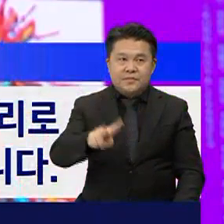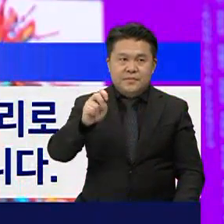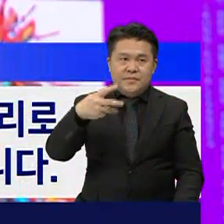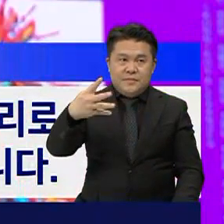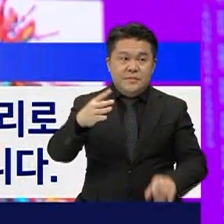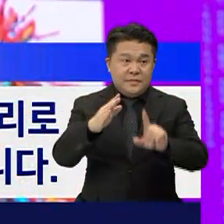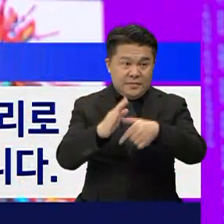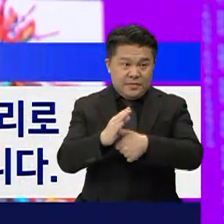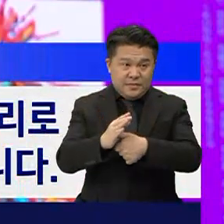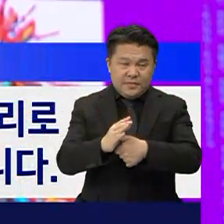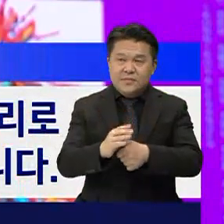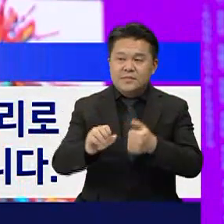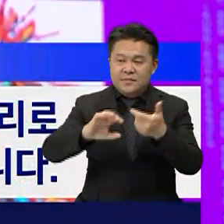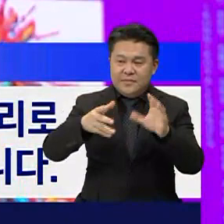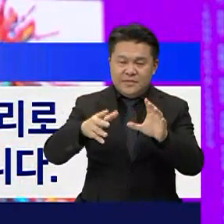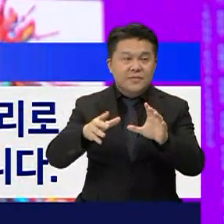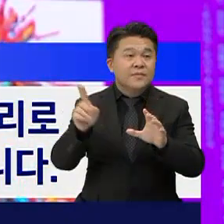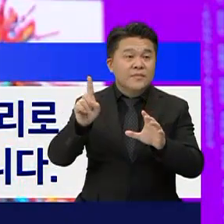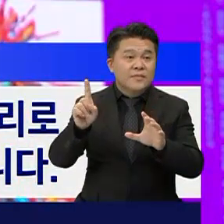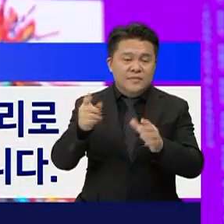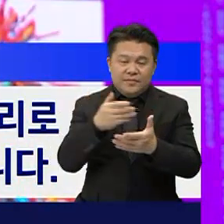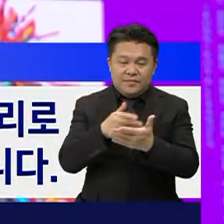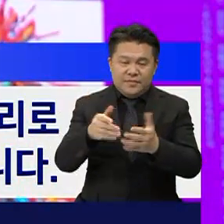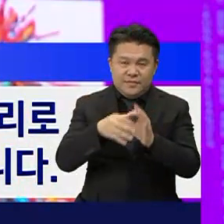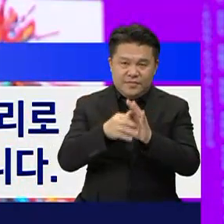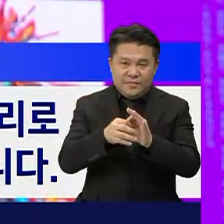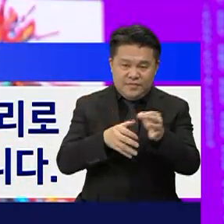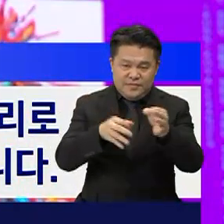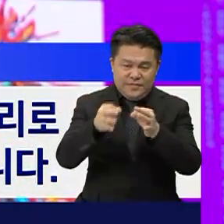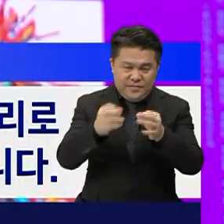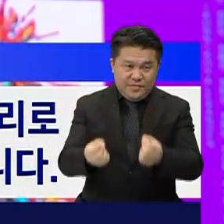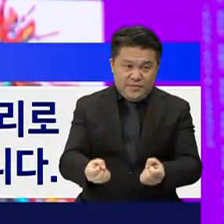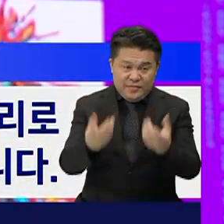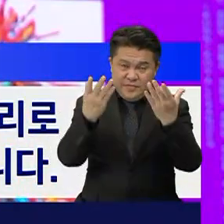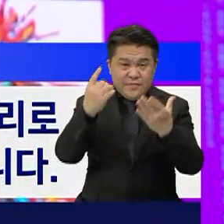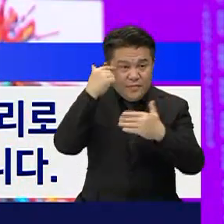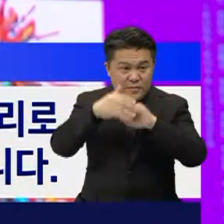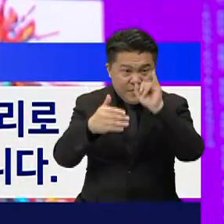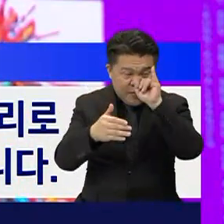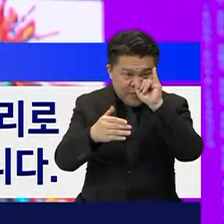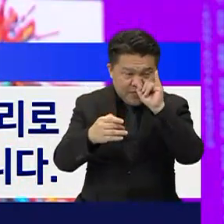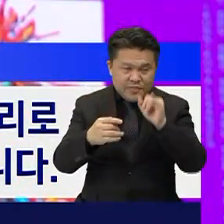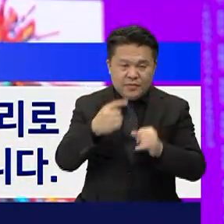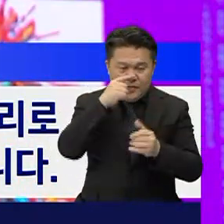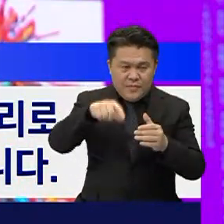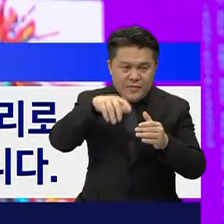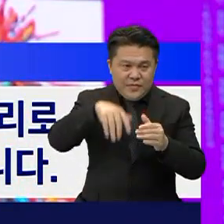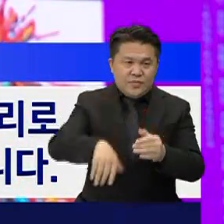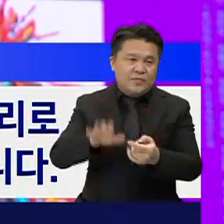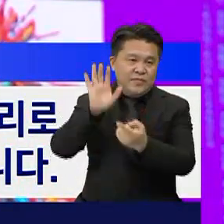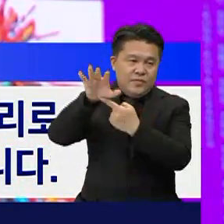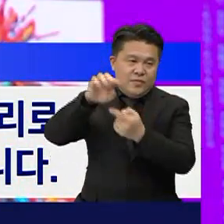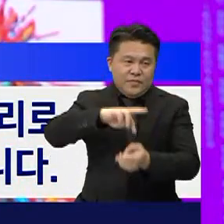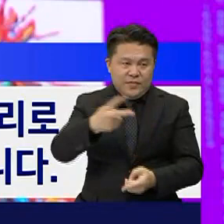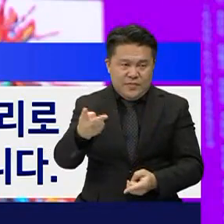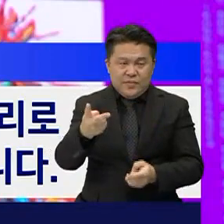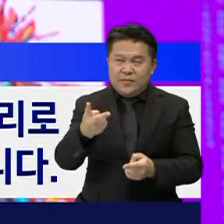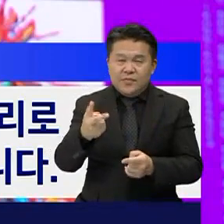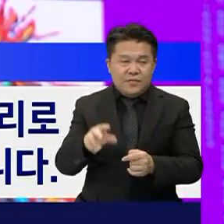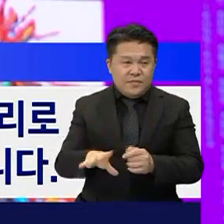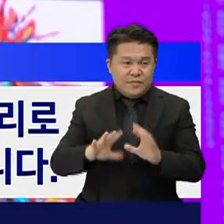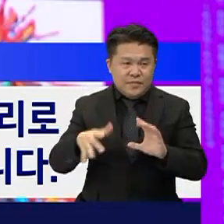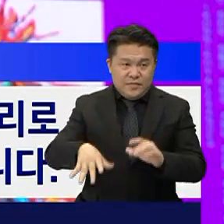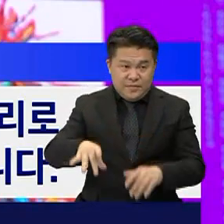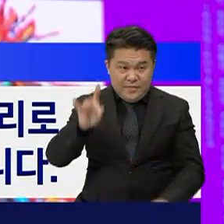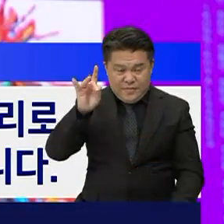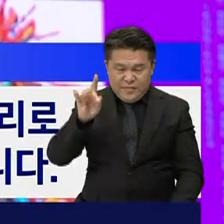2024년에 국제 비엔날레를 개최하려고 합니다. 아마 카페를 갤러리로 전환해서 갖게 되는